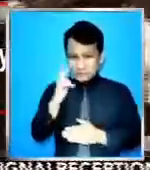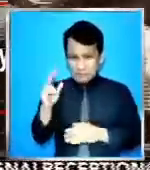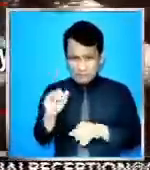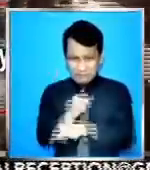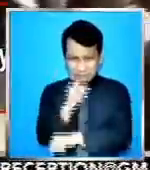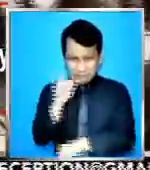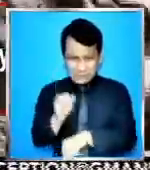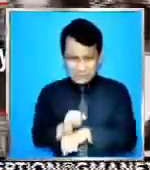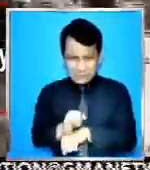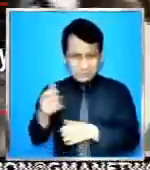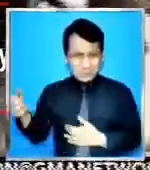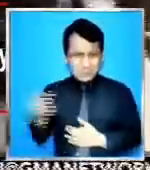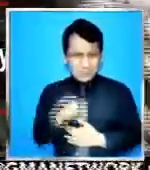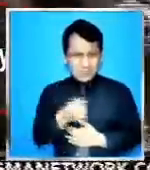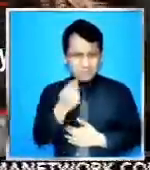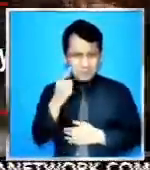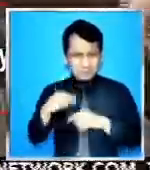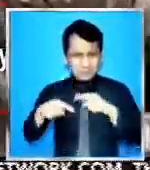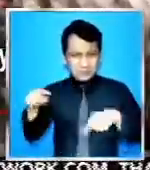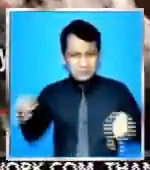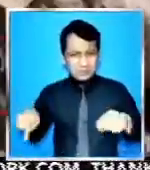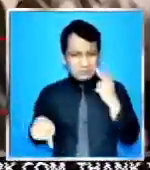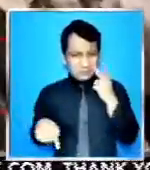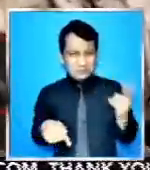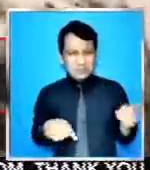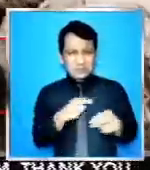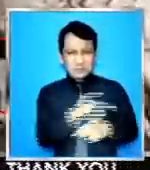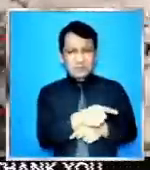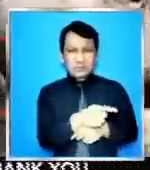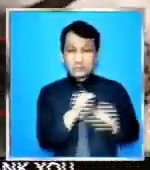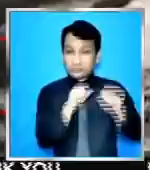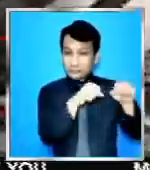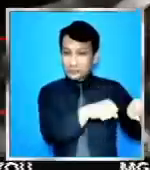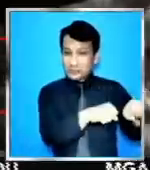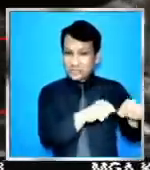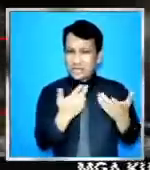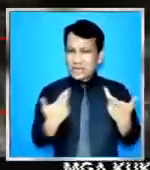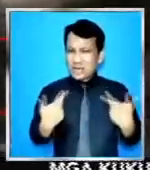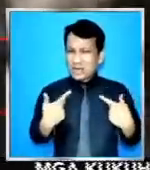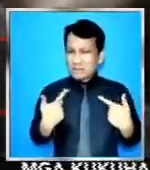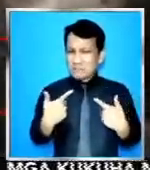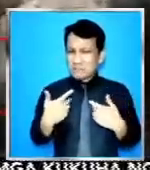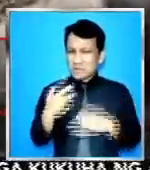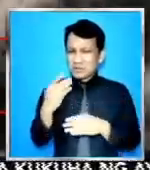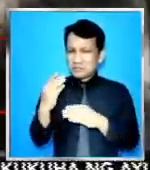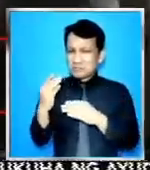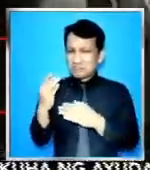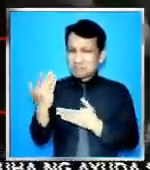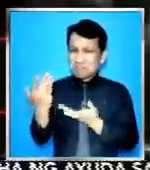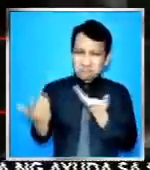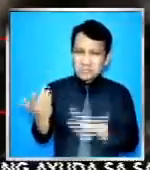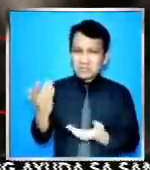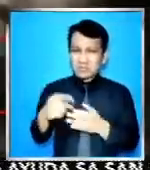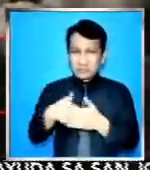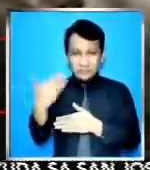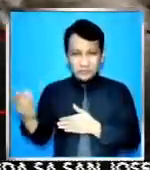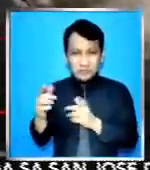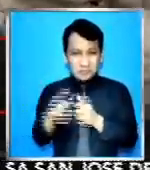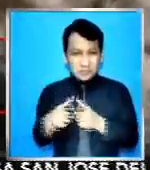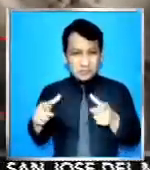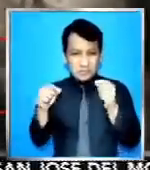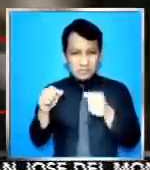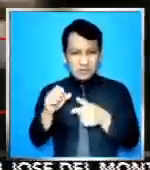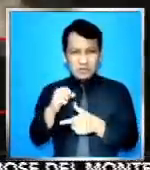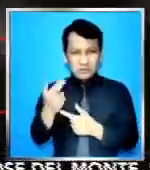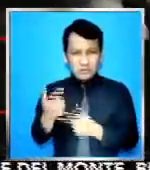nila yung iba doon naman sa mismo sa dagat. Mayroong barko na manggagaling Japan or manggagaling